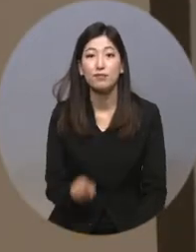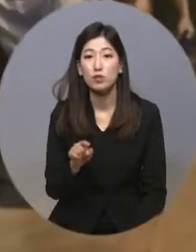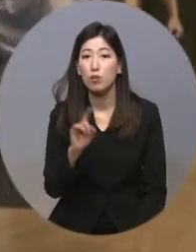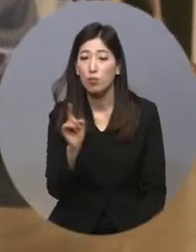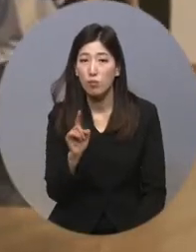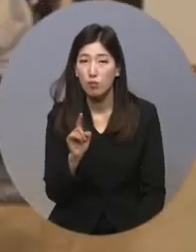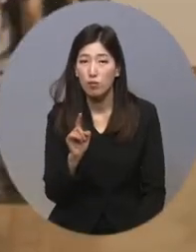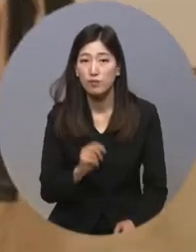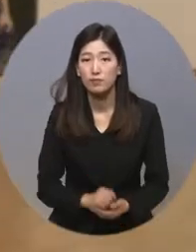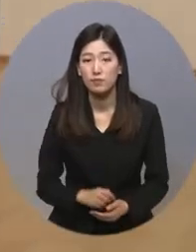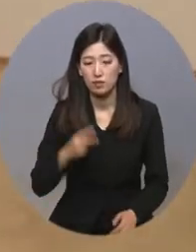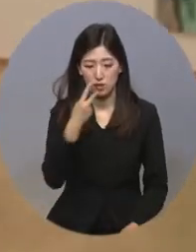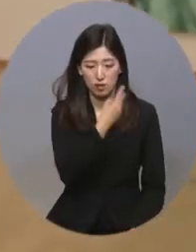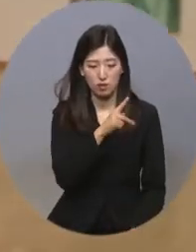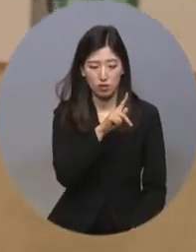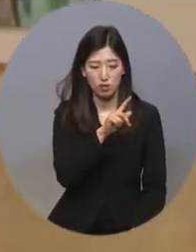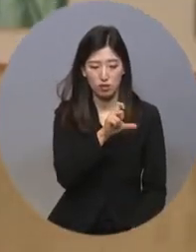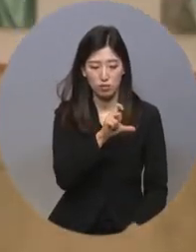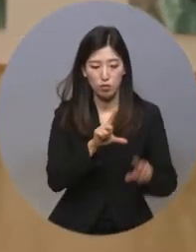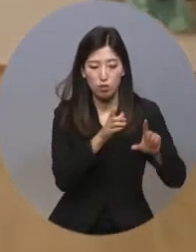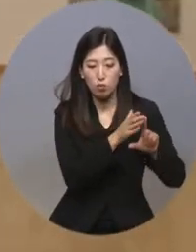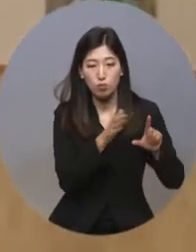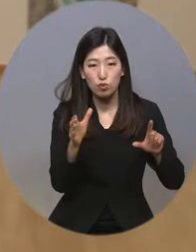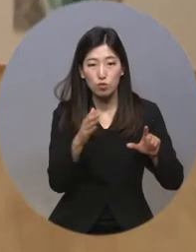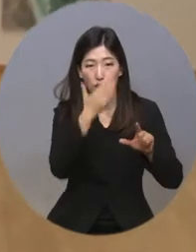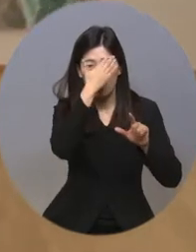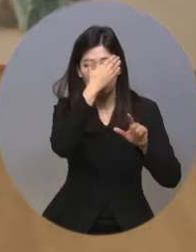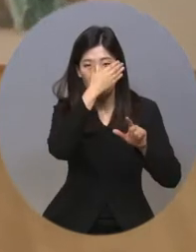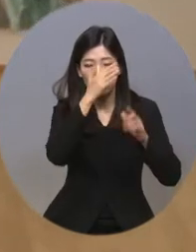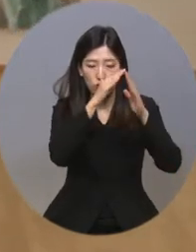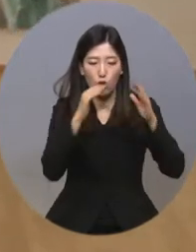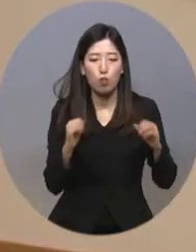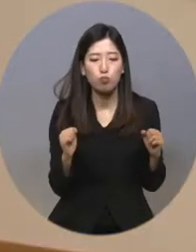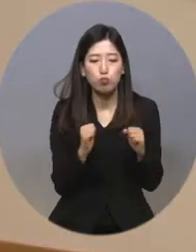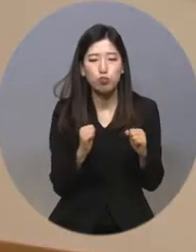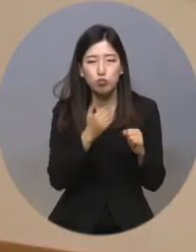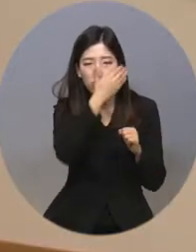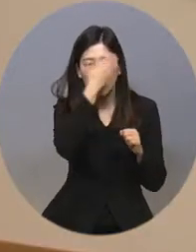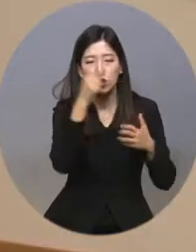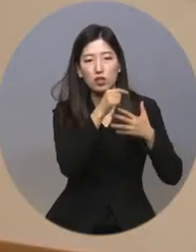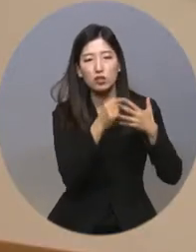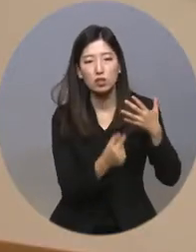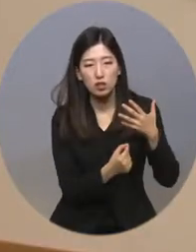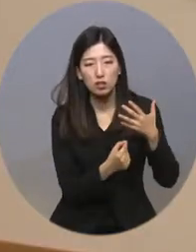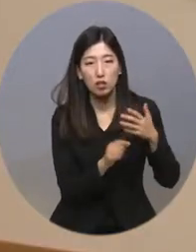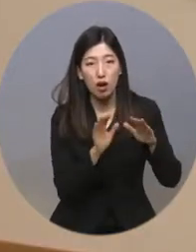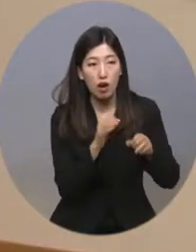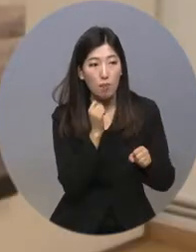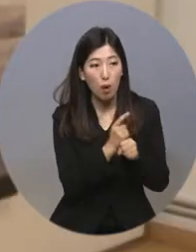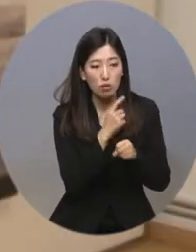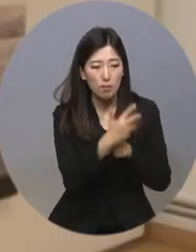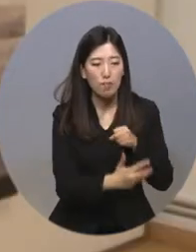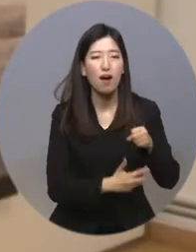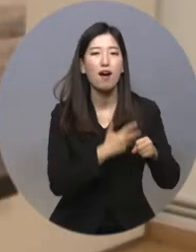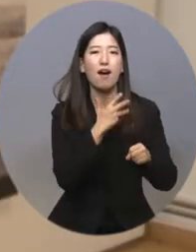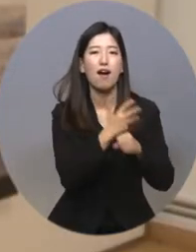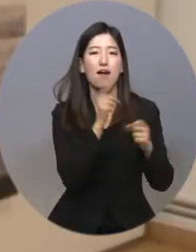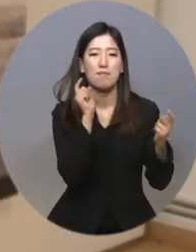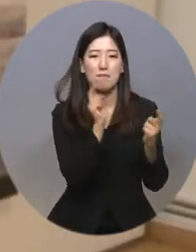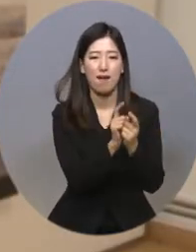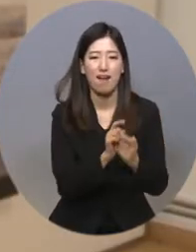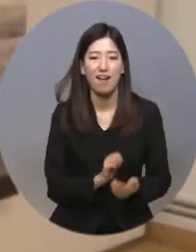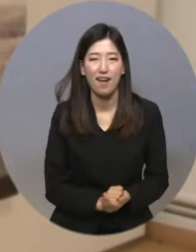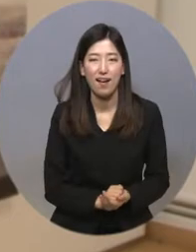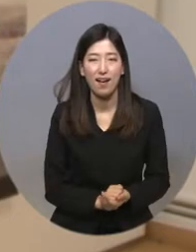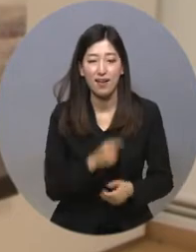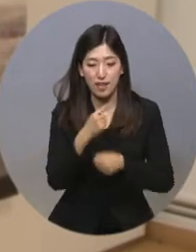시리즈는 2015년부터 시작돼 올해로 8년째 맞이했으며 해마다 3명 내외를 선정해 신작